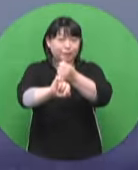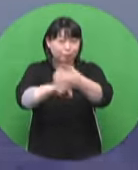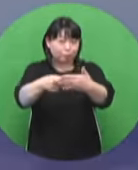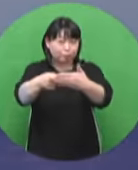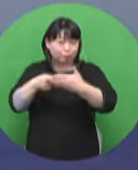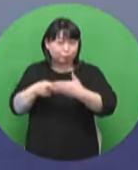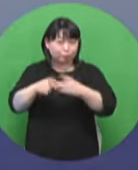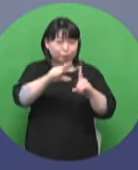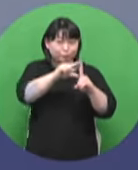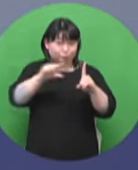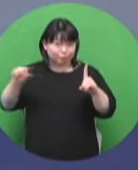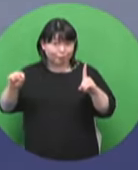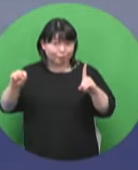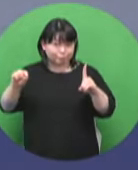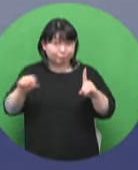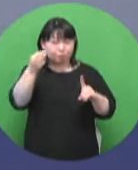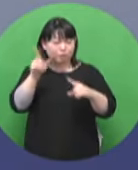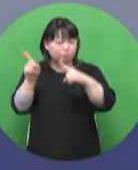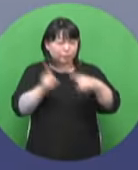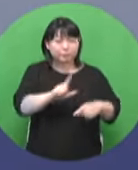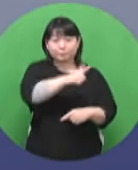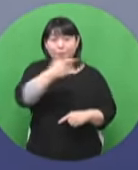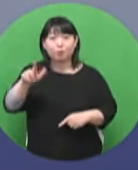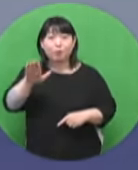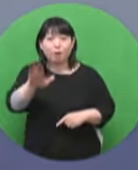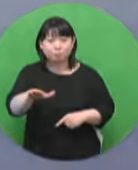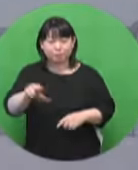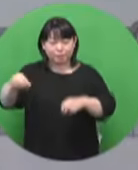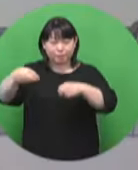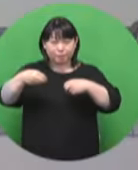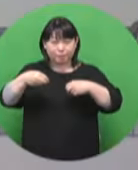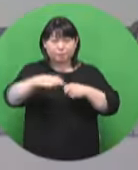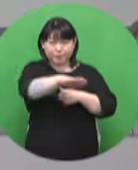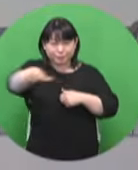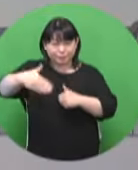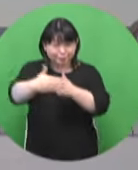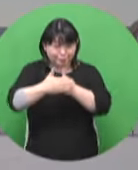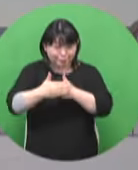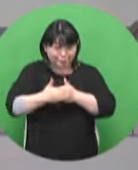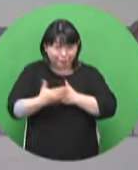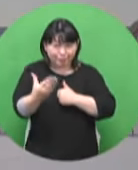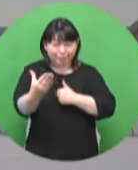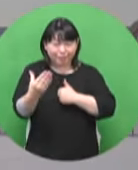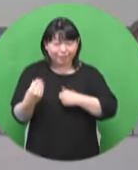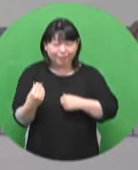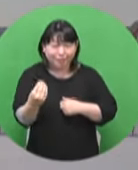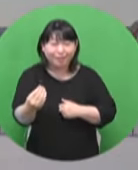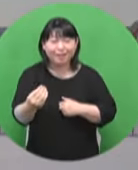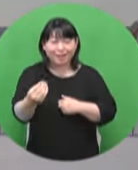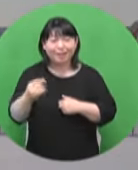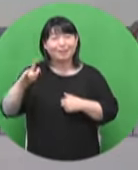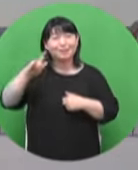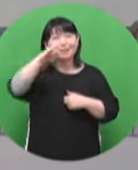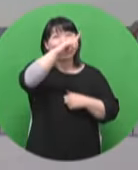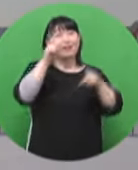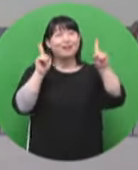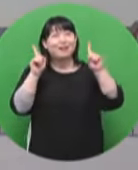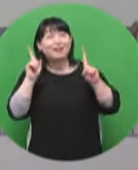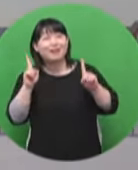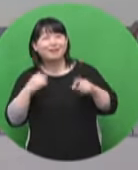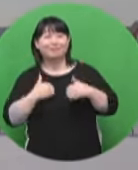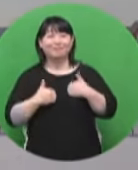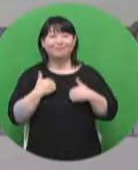受けられるツアー商品や運賃などがあります。感染症対策にご協力いただきながら空の旅をお楽し